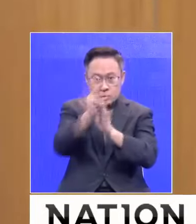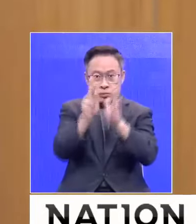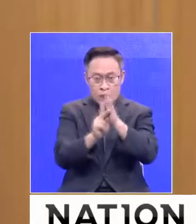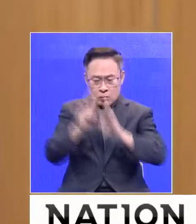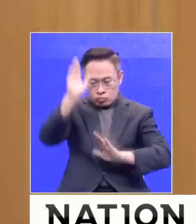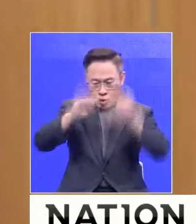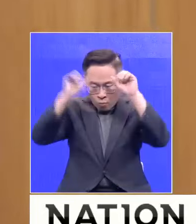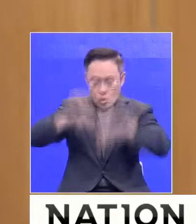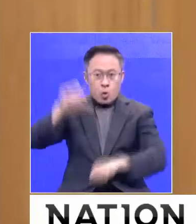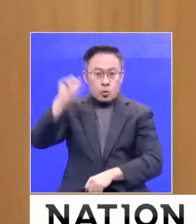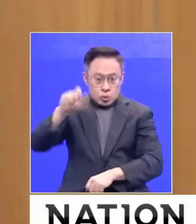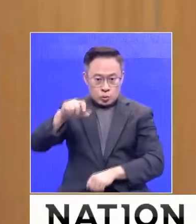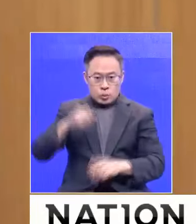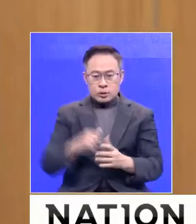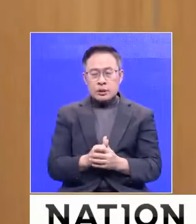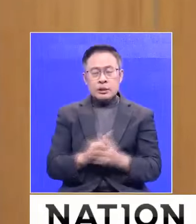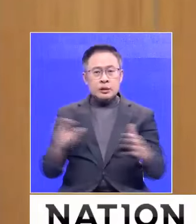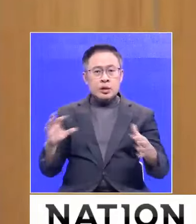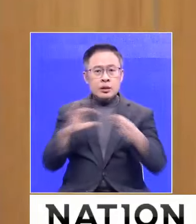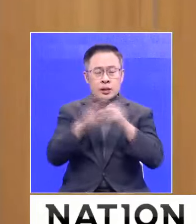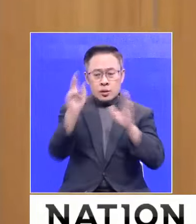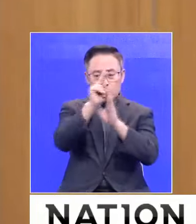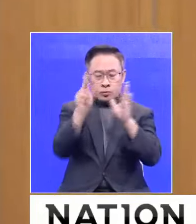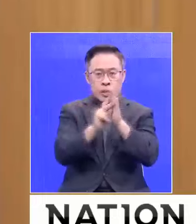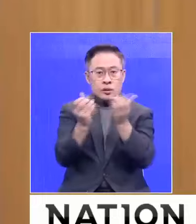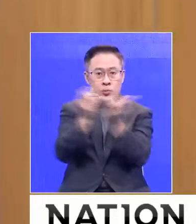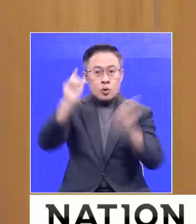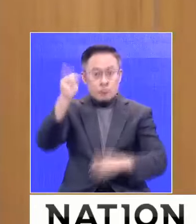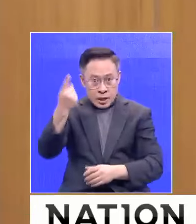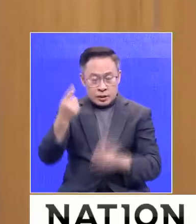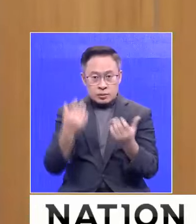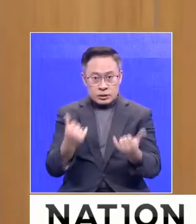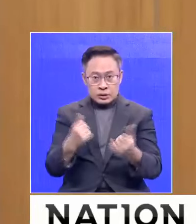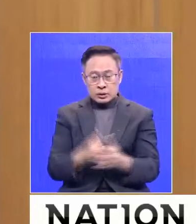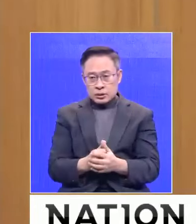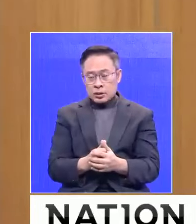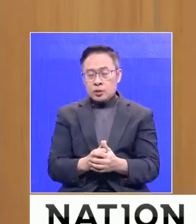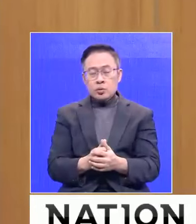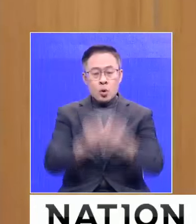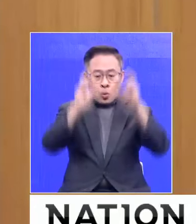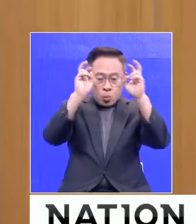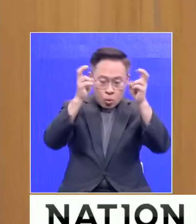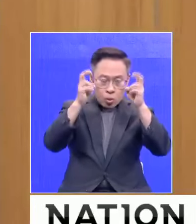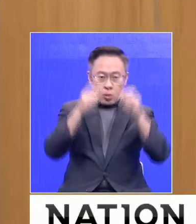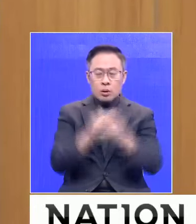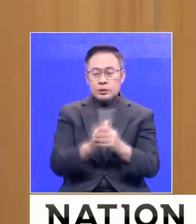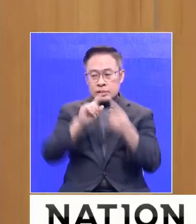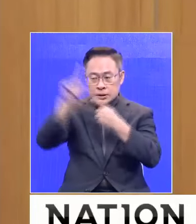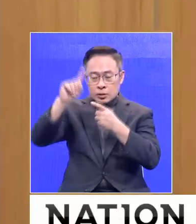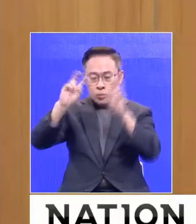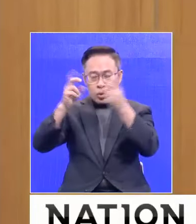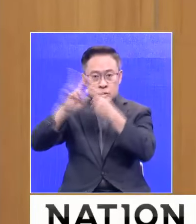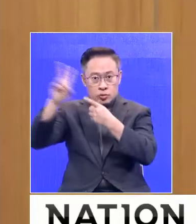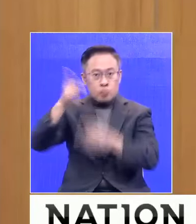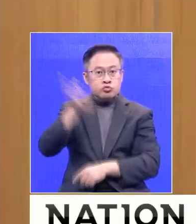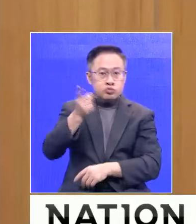ฉบับใหม่คำถามคือเห็นชอบไหมที่จะทำฉบับใหม่ไม่มีการโดยไม่เป็นการเปลี่ยนแปลงการปกครองระบอบประชาธิปไตยอันมีพ